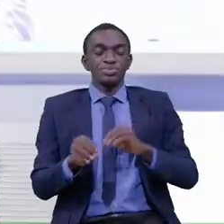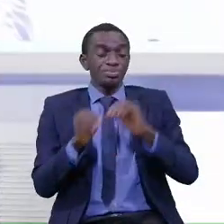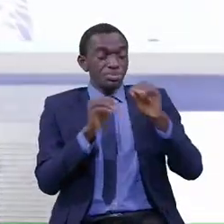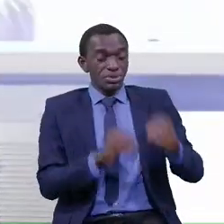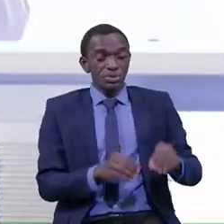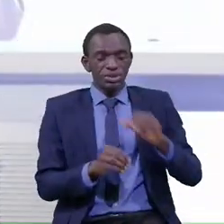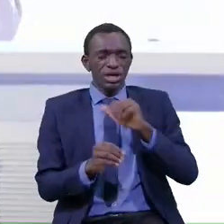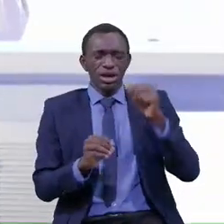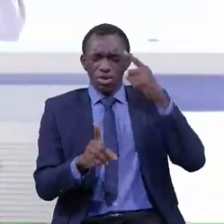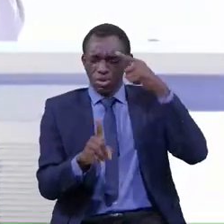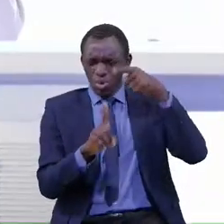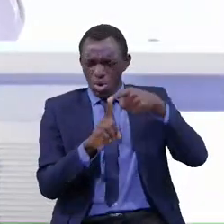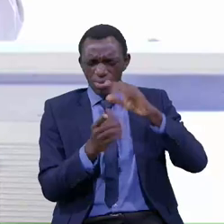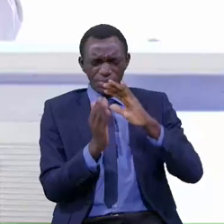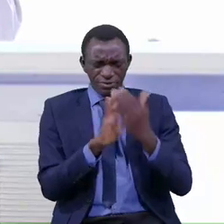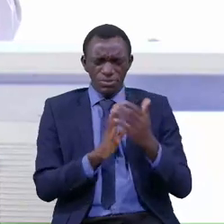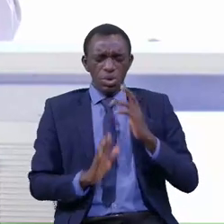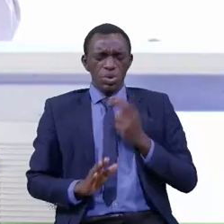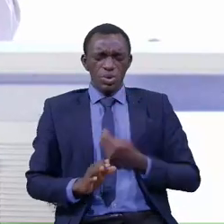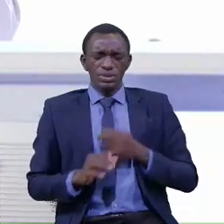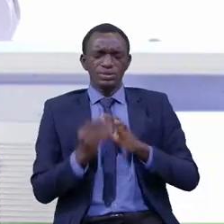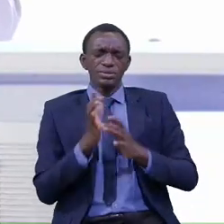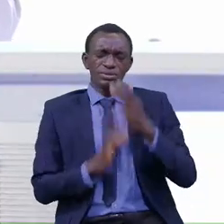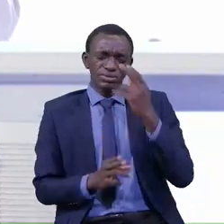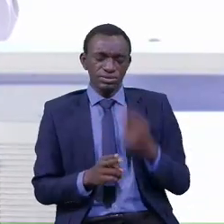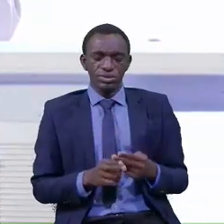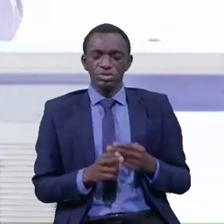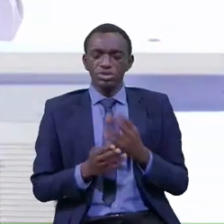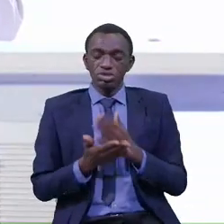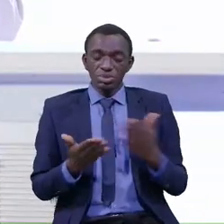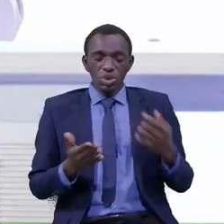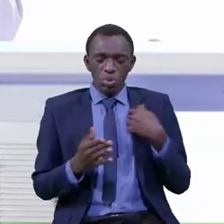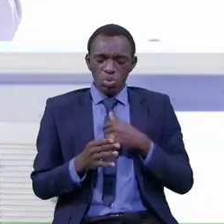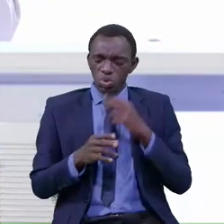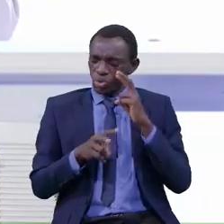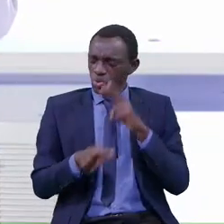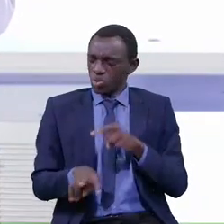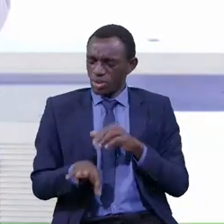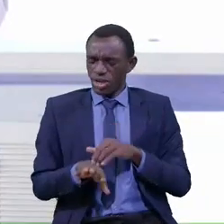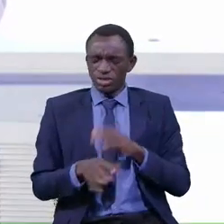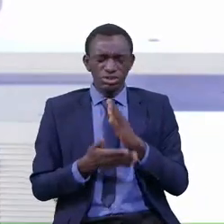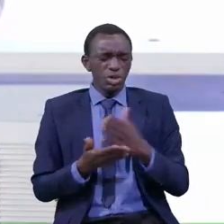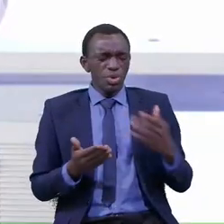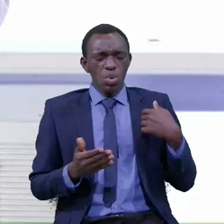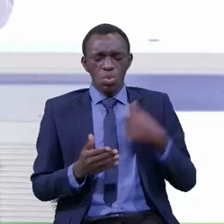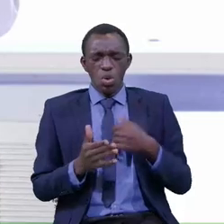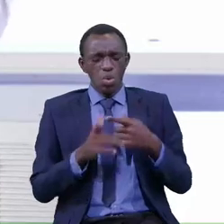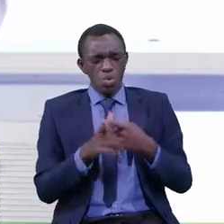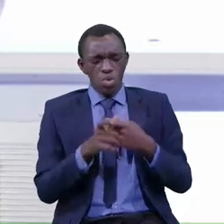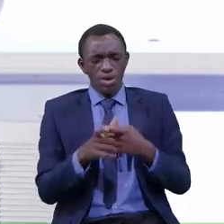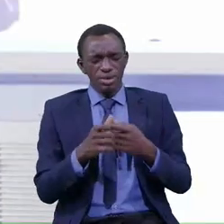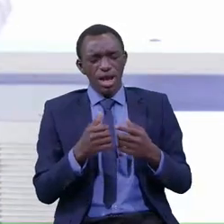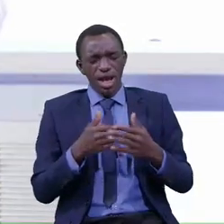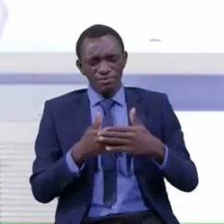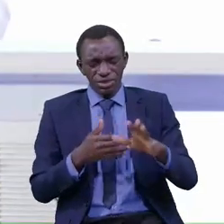fixe tes objectifs devant à ton peuple. Quelque chose sur lequel il faut se concentrer. Quelque chose qu'il faut poursuivre. Quelque chose